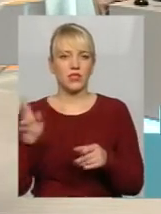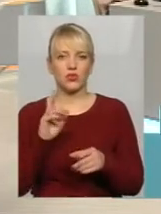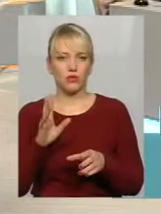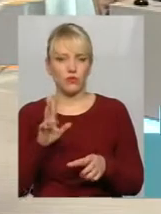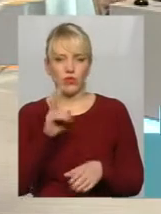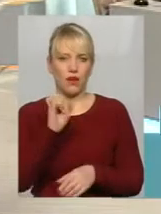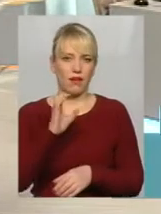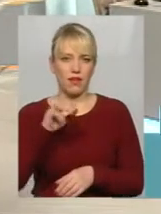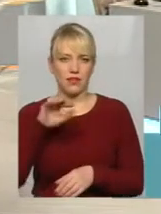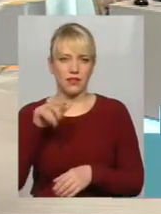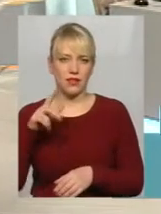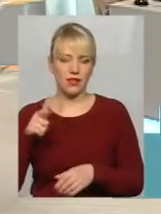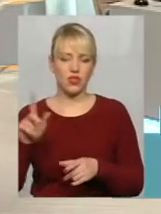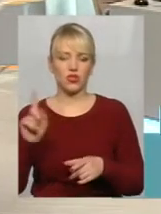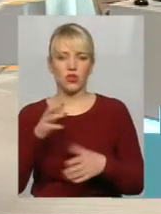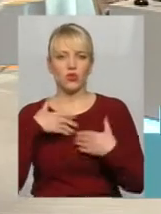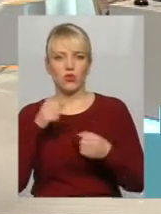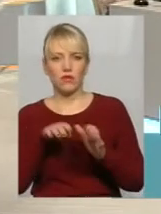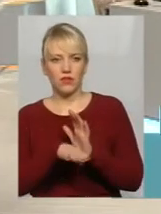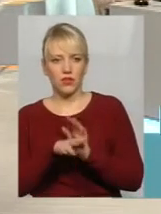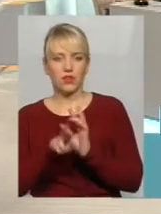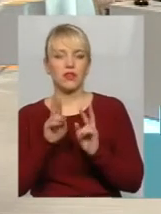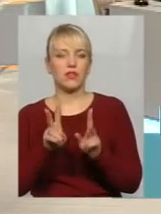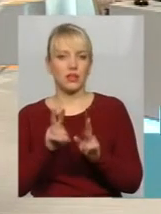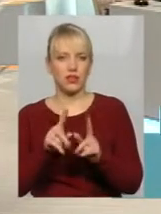що? Хто там здоровіший, чи якісь тести? Так,